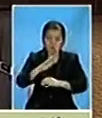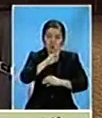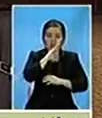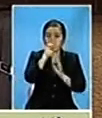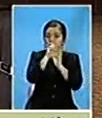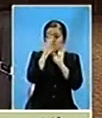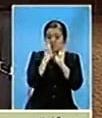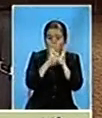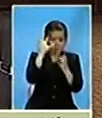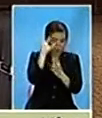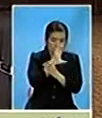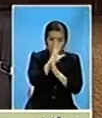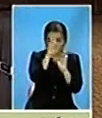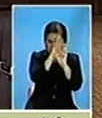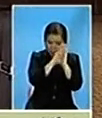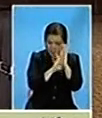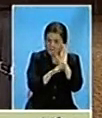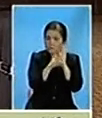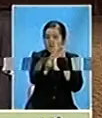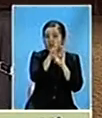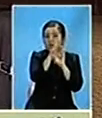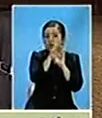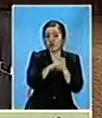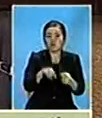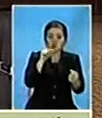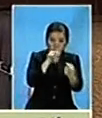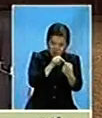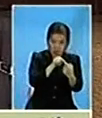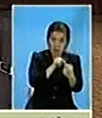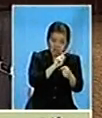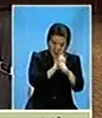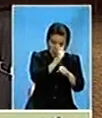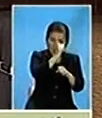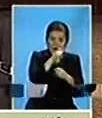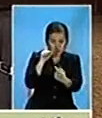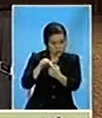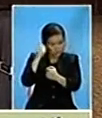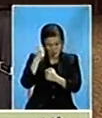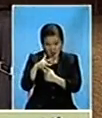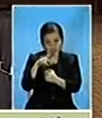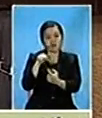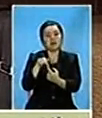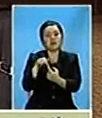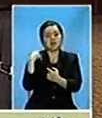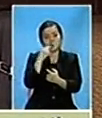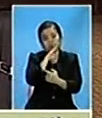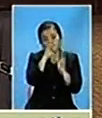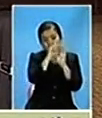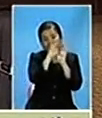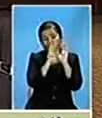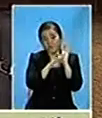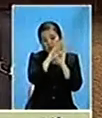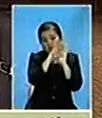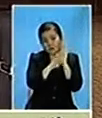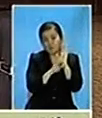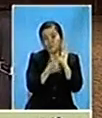ระเบียบหรือข้อบังคับไว้เป็นเส้นแบ่งแดนว่าเครื่องมือไหนที่ท่านจะทำได้เครื่องมือไหนที่ท่านจะใช้ได้หรือการปฏิบัติอ